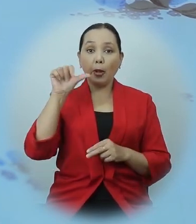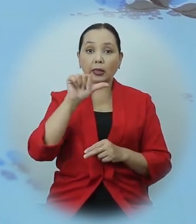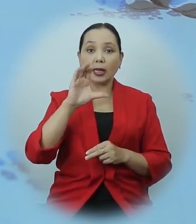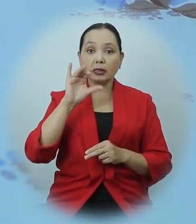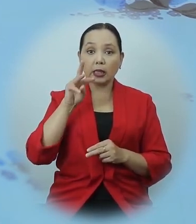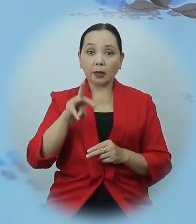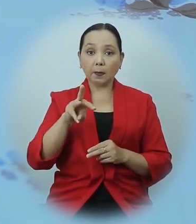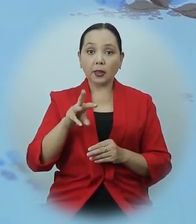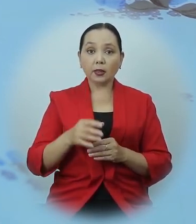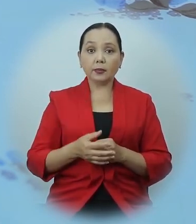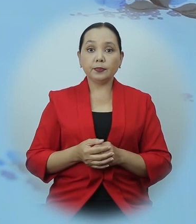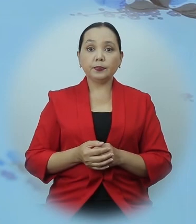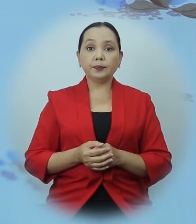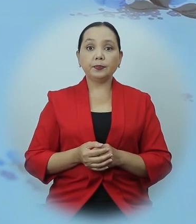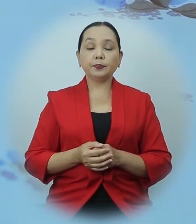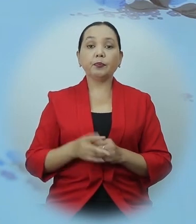1,5 сантиметра.